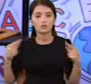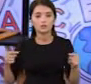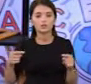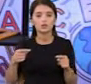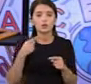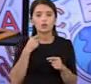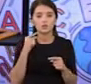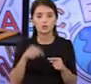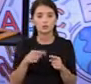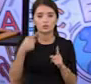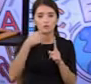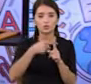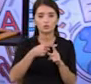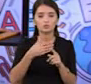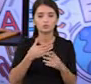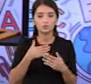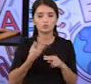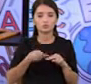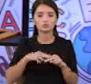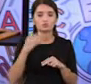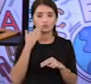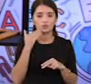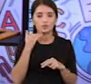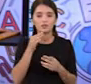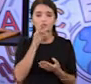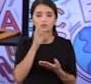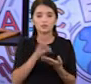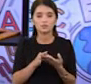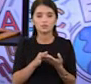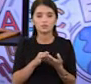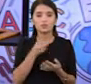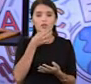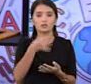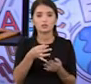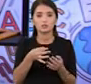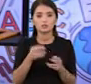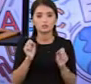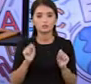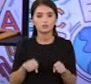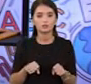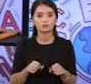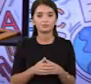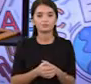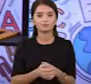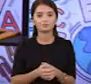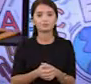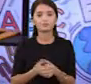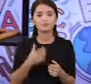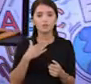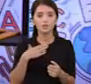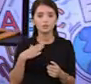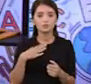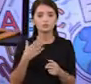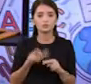shu kabi sonlarga qo'shish biz uchun qulay degan javobni aytishingiz tabiiy. Nima